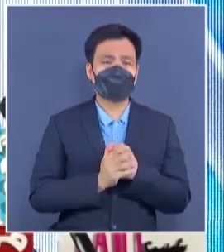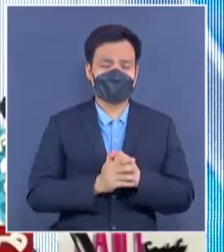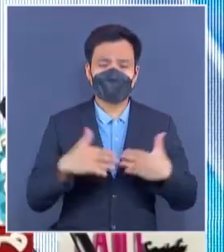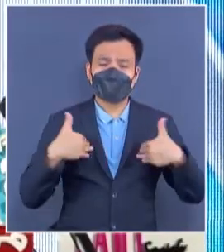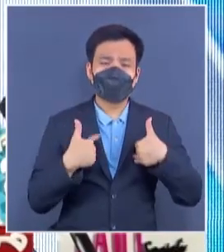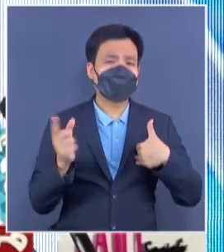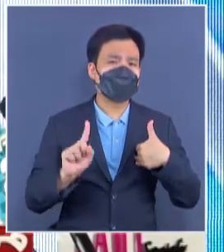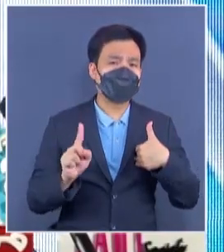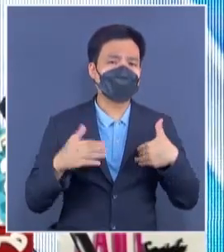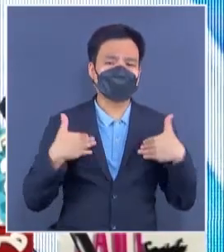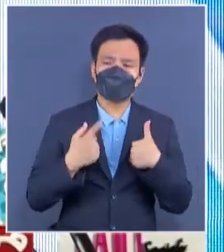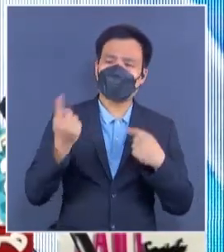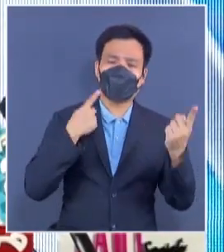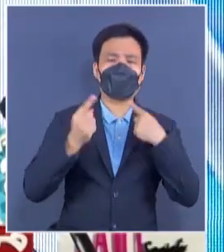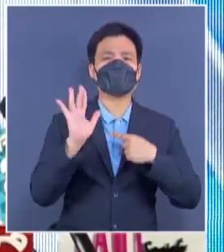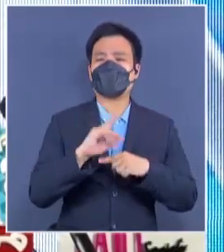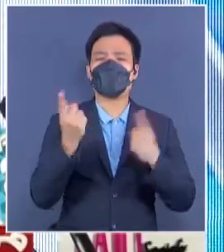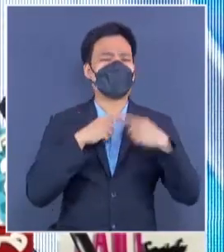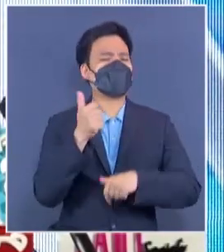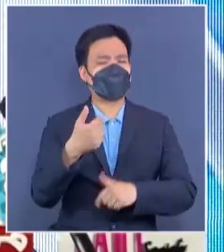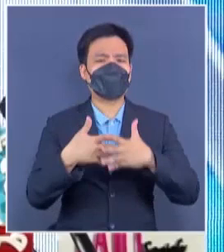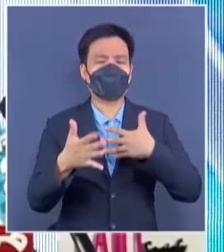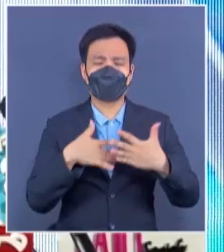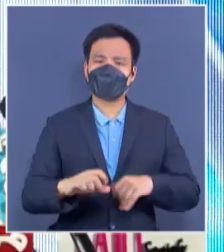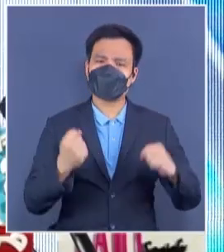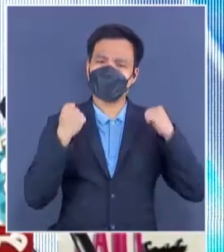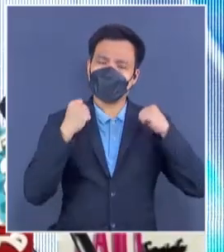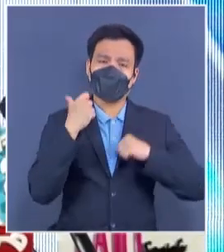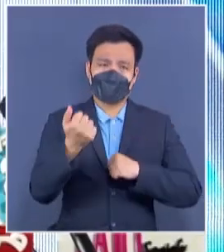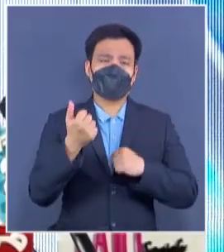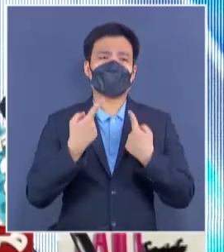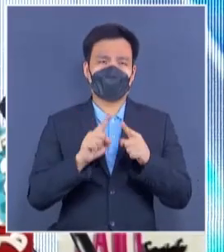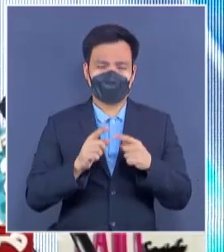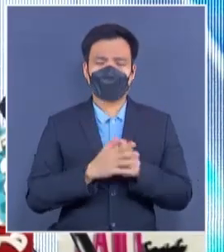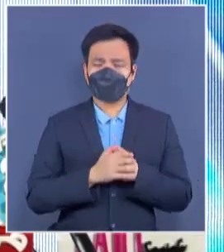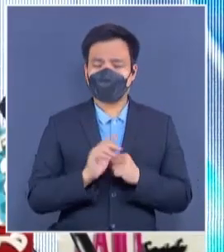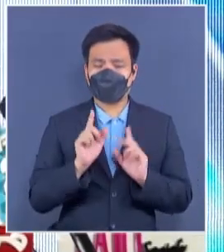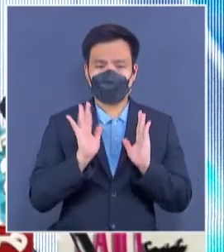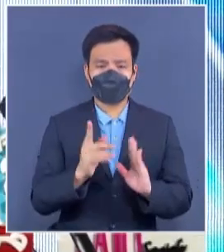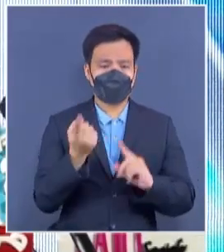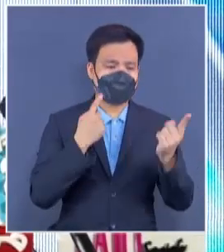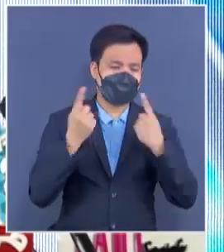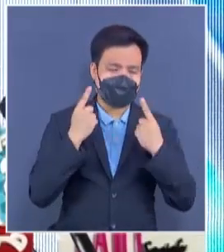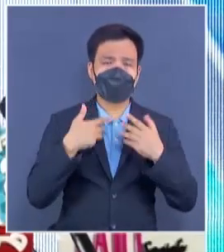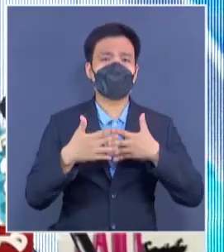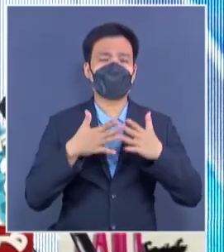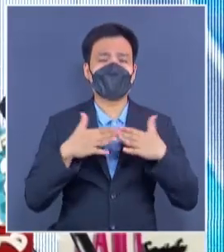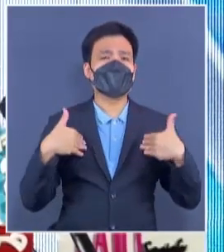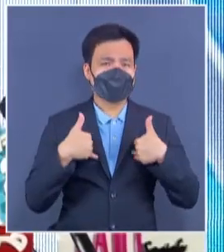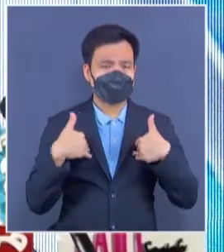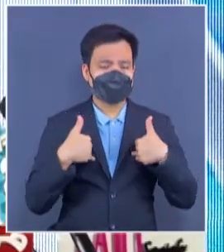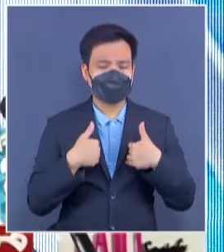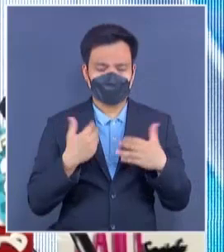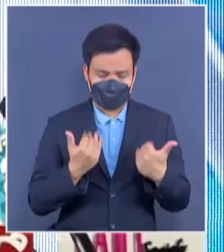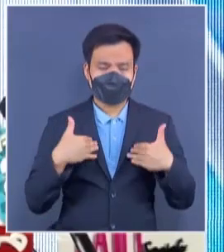นิ้วผมว่าผมแข็งแรงพอกับการที่จะต้อนแต่ต้อนรับคำด่าผมคนนะวันนี้ถามว่า